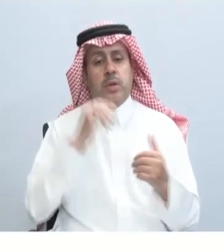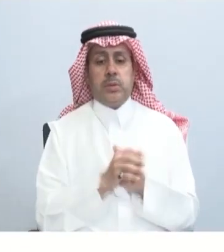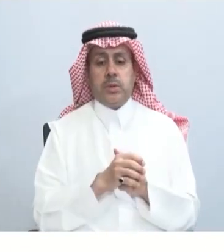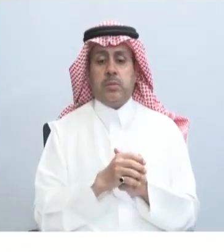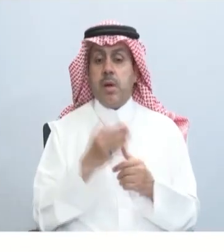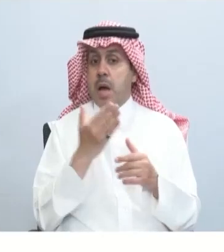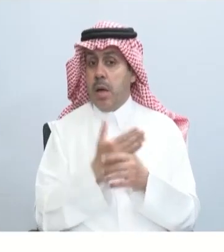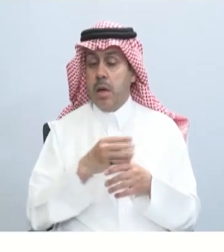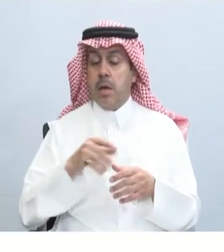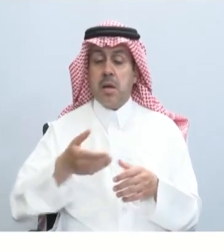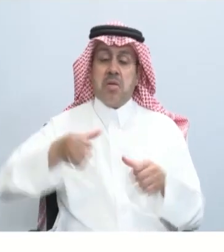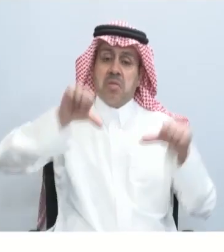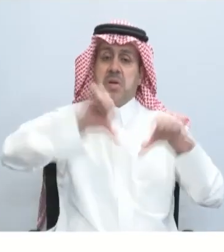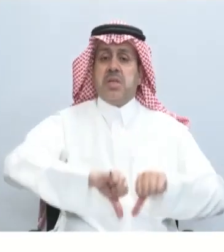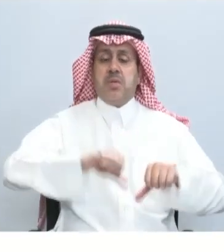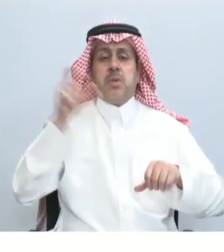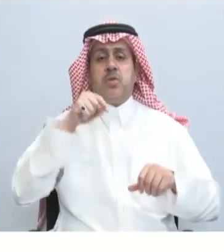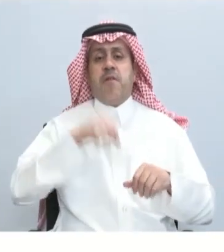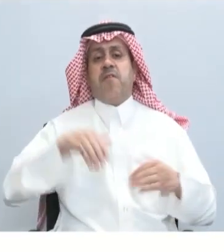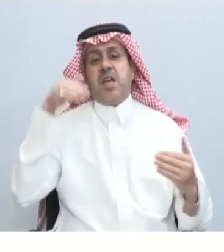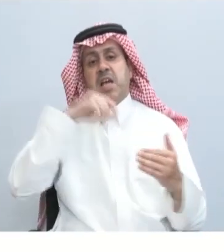هزيمه المسلمين في غزوه